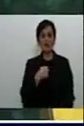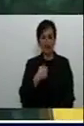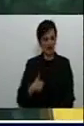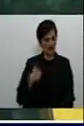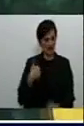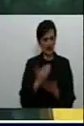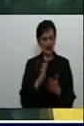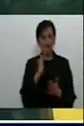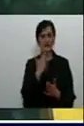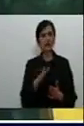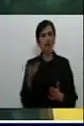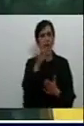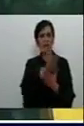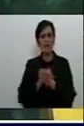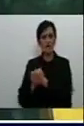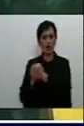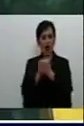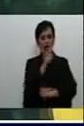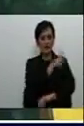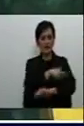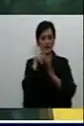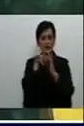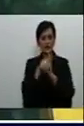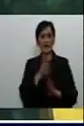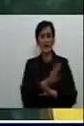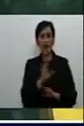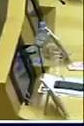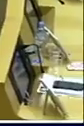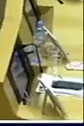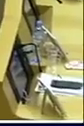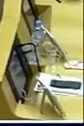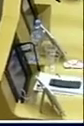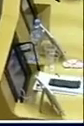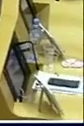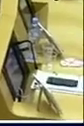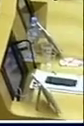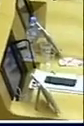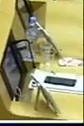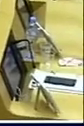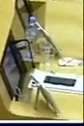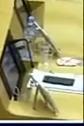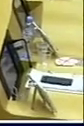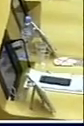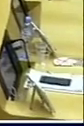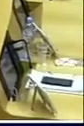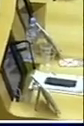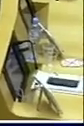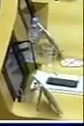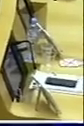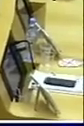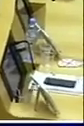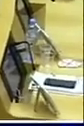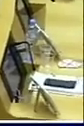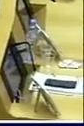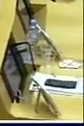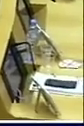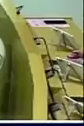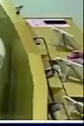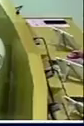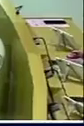სხვა ნაციონალურ მოძრაობის წერეს სხვადასხვა რადიკალიზმის ასე თქვა პოზიცია ახასიათებს და ზოგჯერ მე მათ